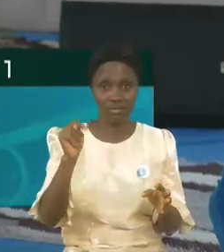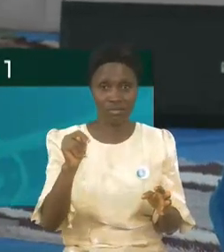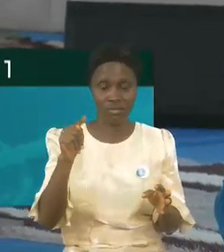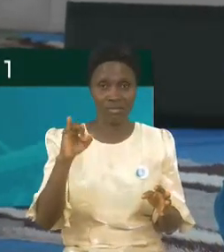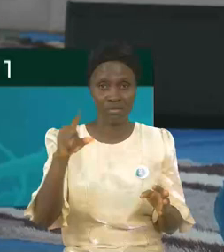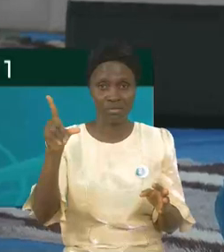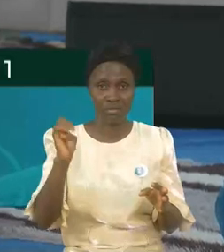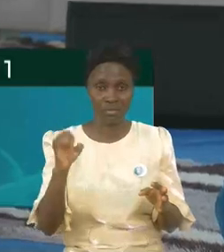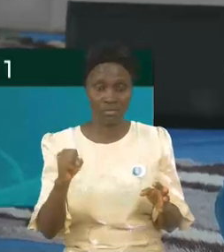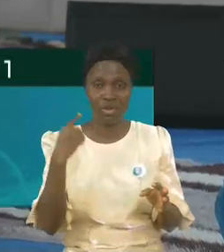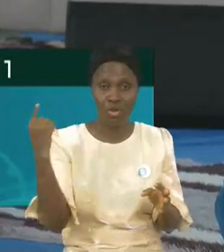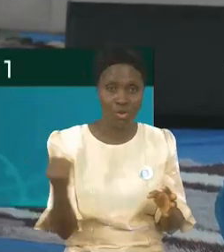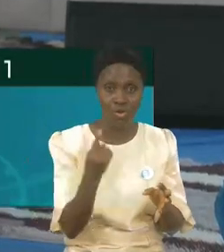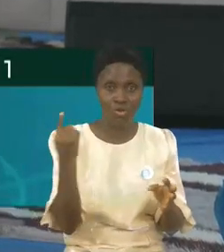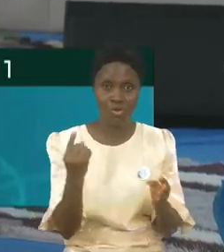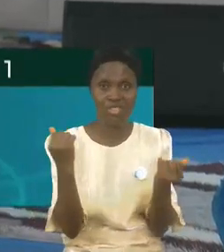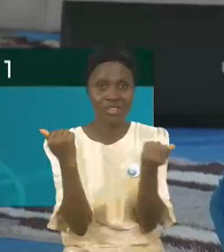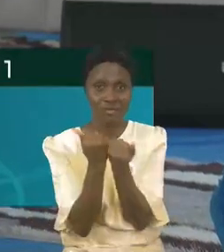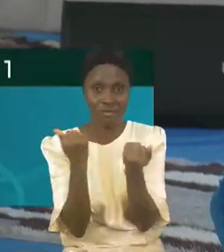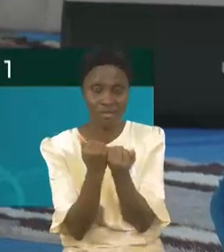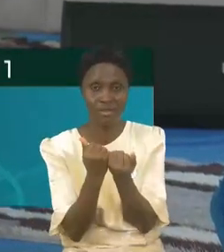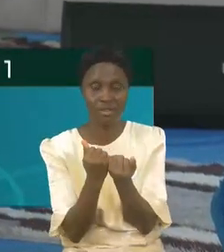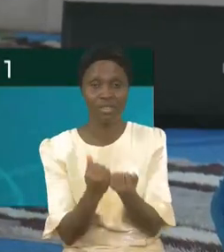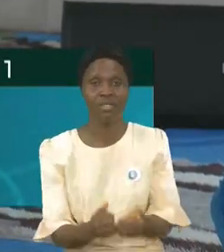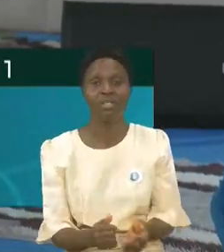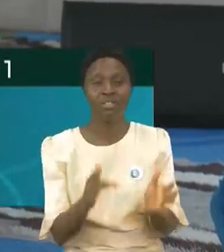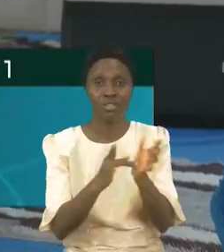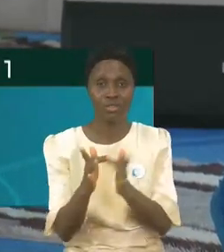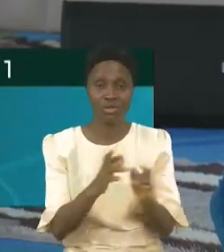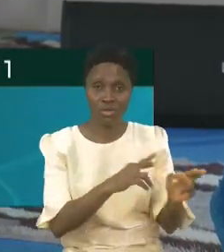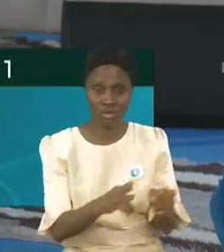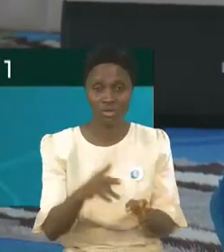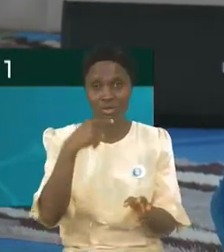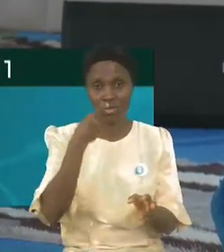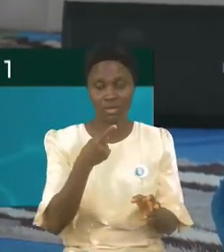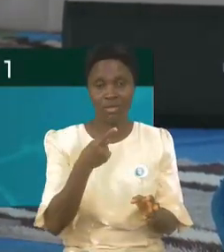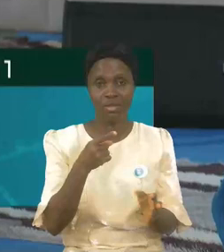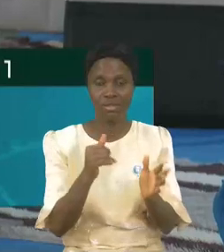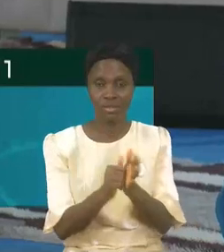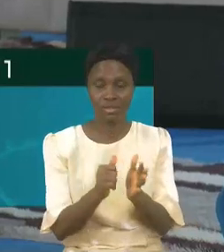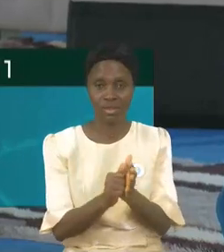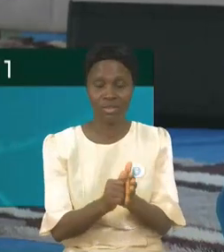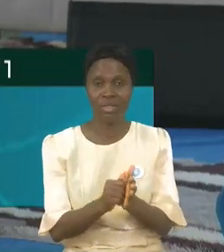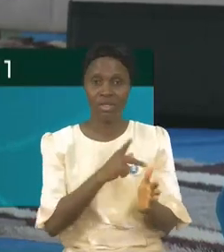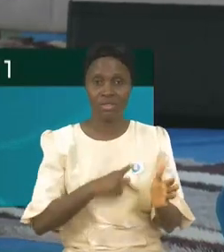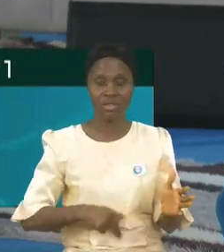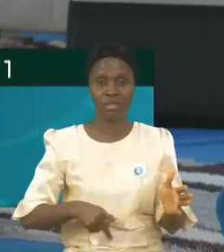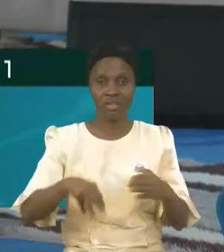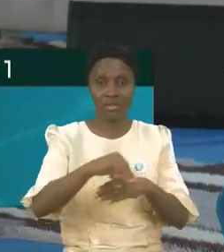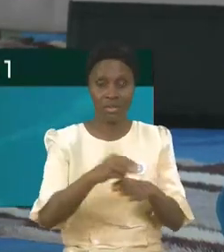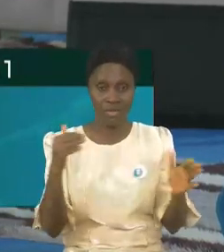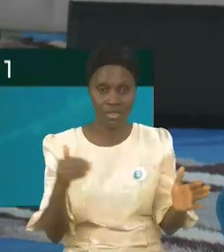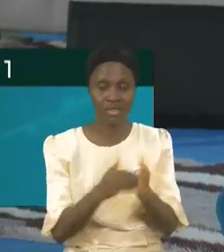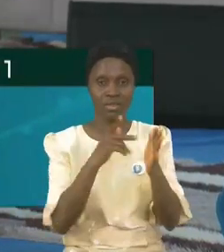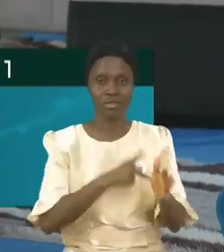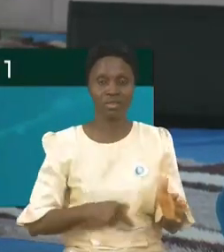nations. Oui, les nations, toujours, ils vont commencer à se battre l'un avec l'autre. Jésus a